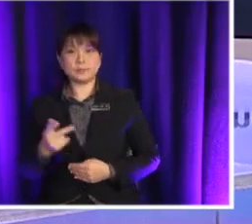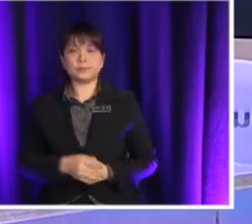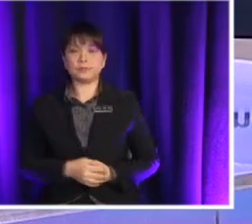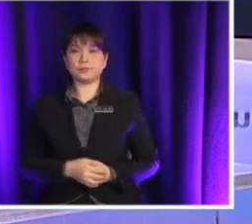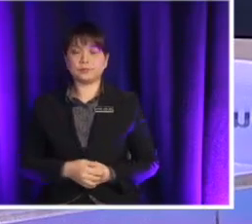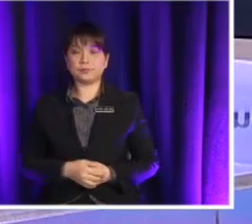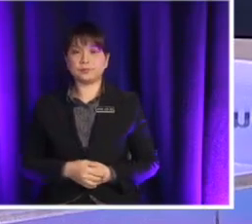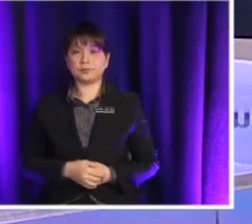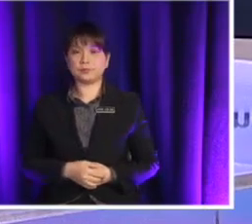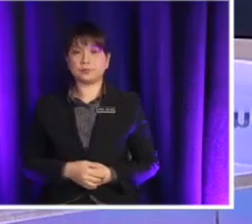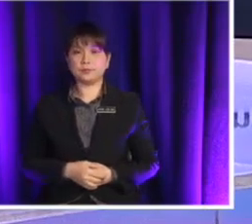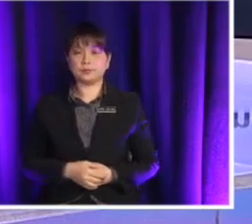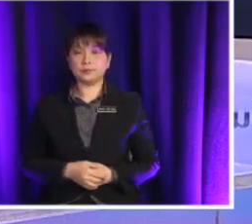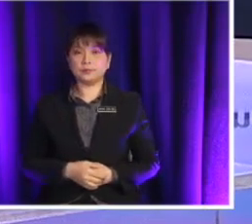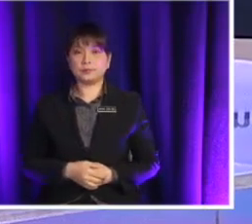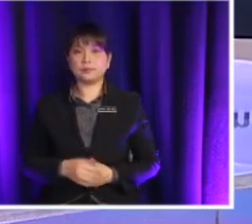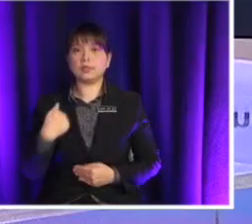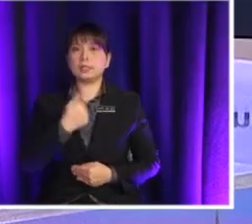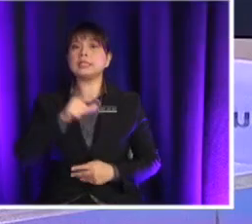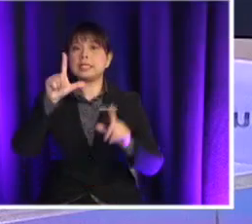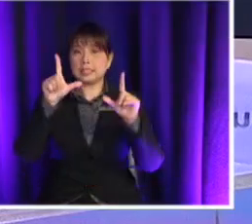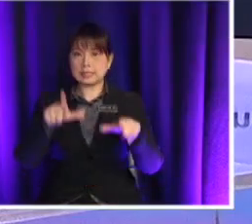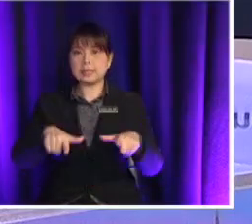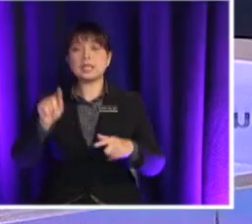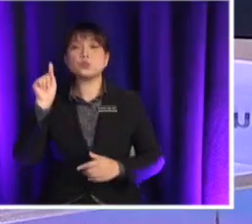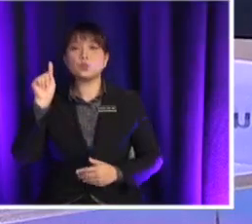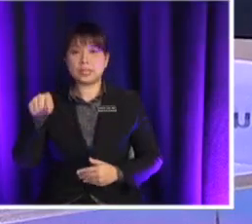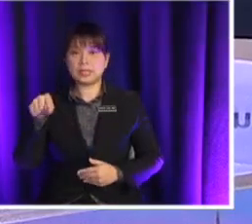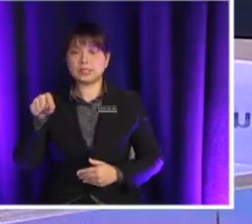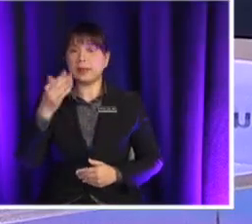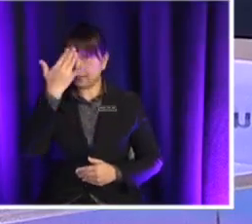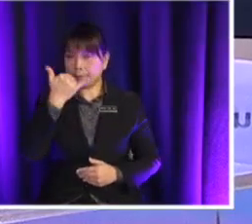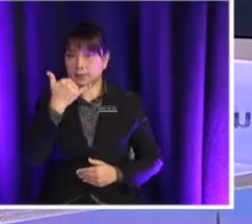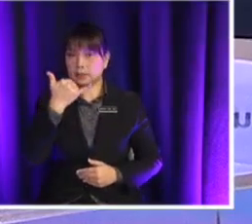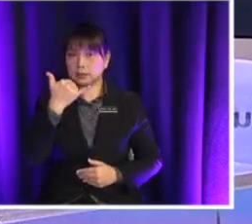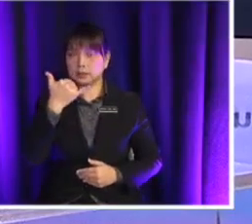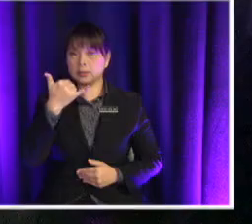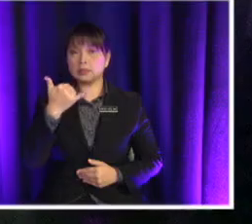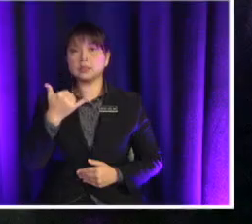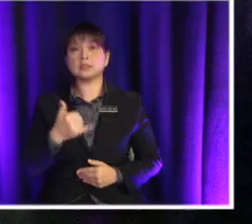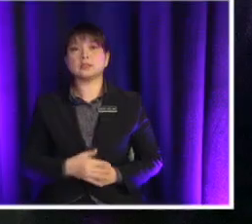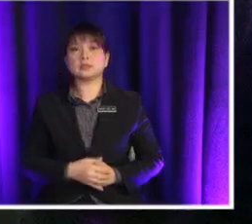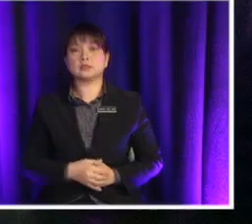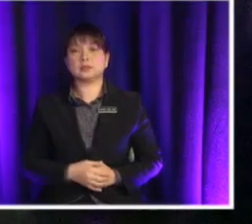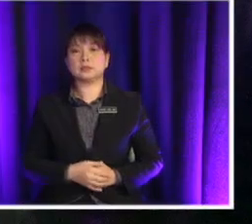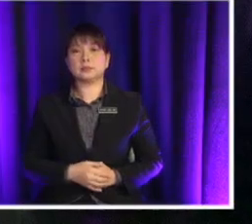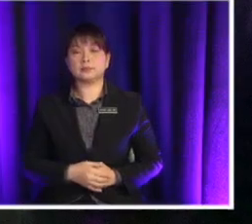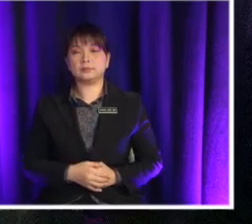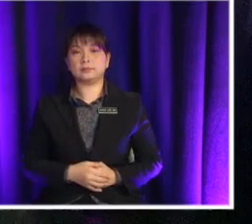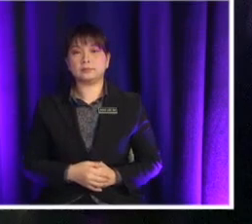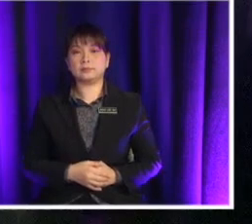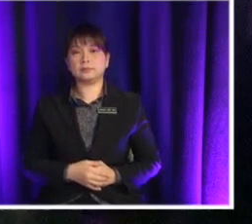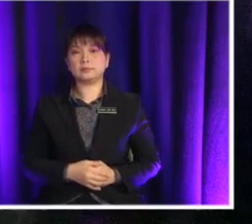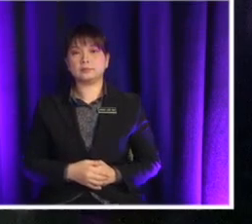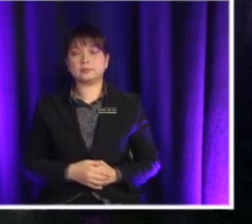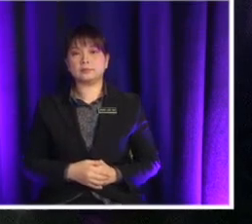punya litar ni kita letakkan Swiss. Kenapa perlunya Swiss ni Aiman agak-agaknya ya? Nak Swiss tengok dia nyala ataupun tidak, cikgu. Okey, Betul Swiss ke? ni ya